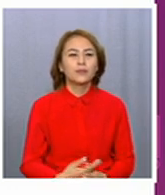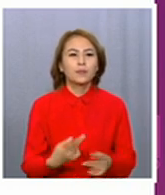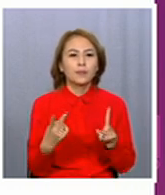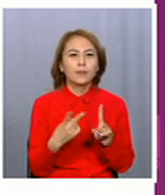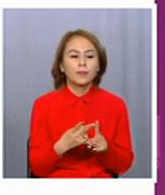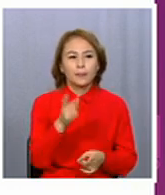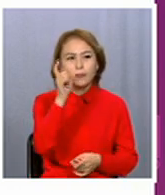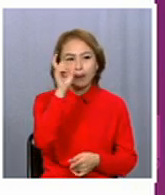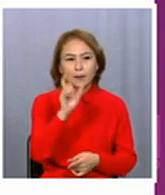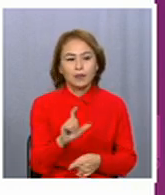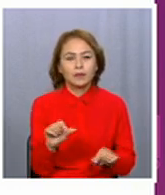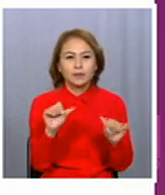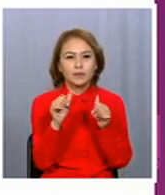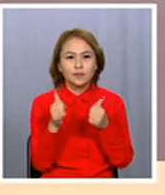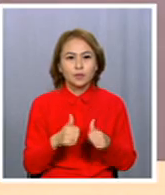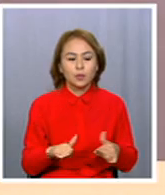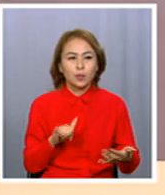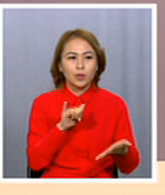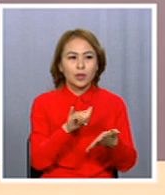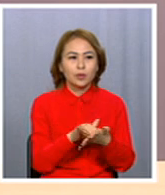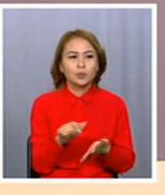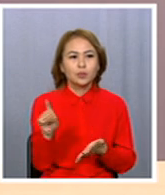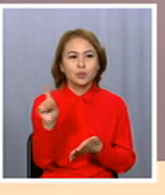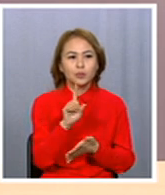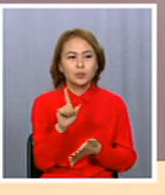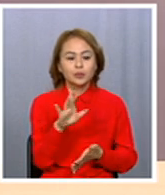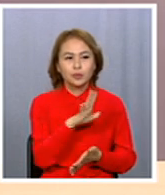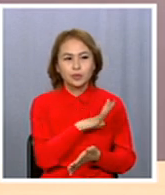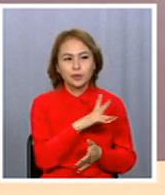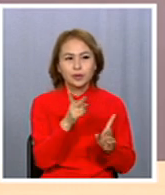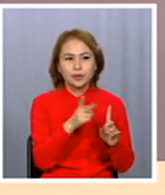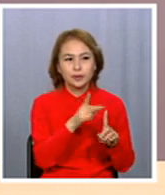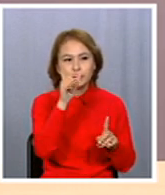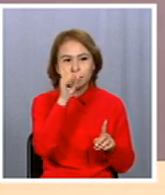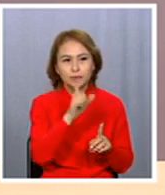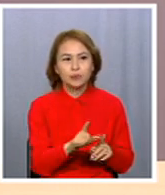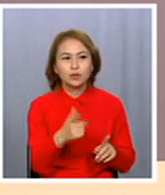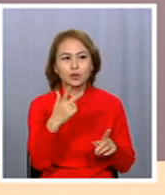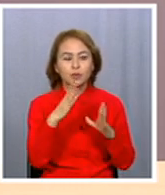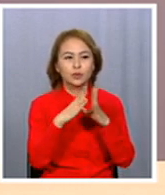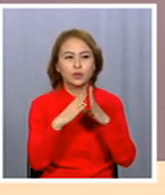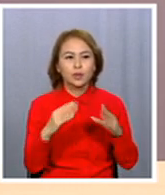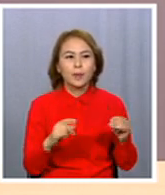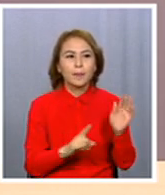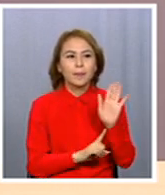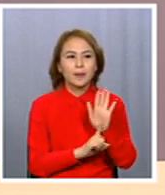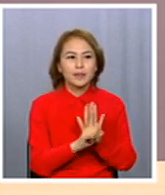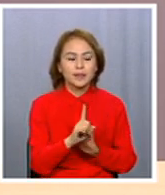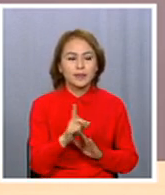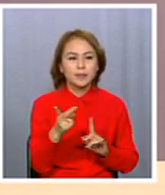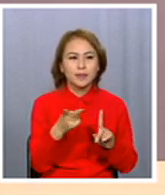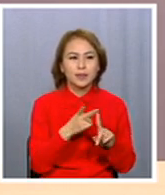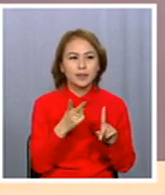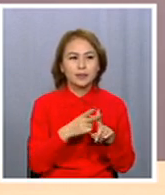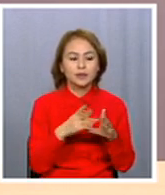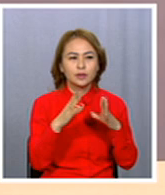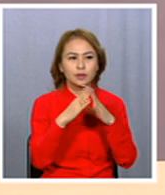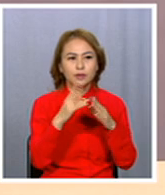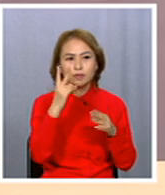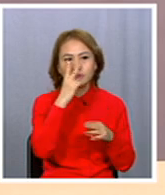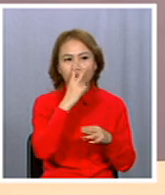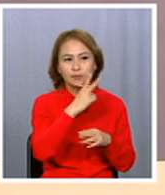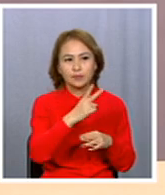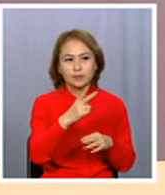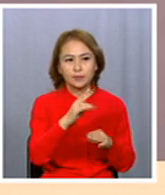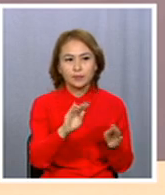бағанға фигураларды орналастыру үшін екінші қатардағы үш бұрыштардан бастаймыз. Екінші қатардың бірінші ұяшығына үш